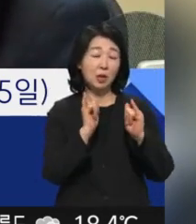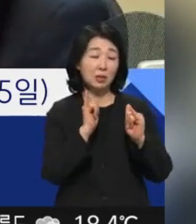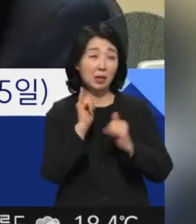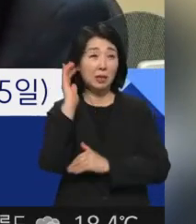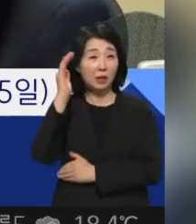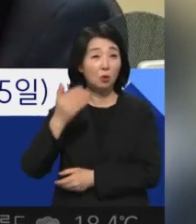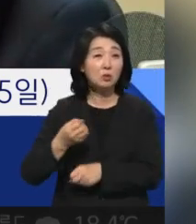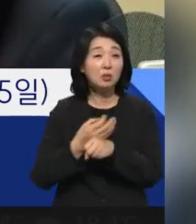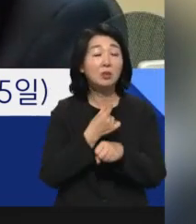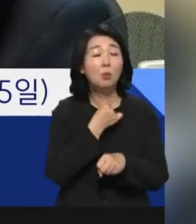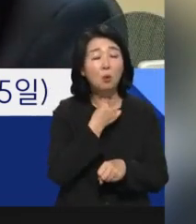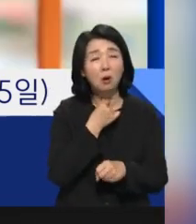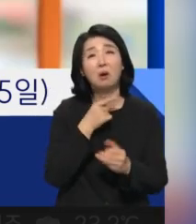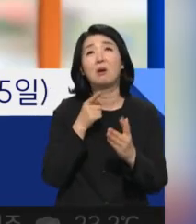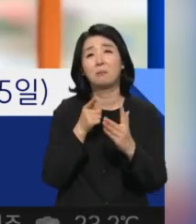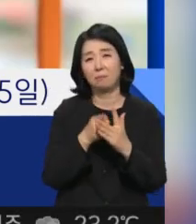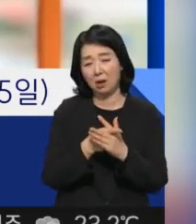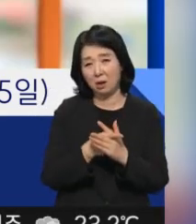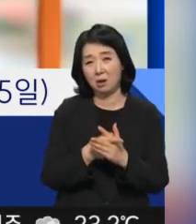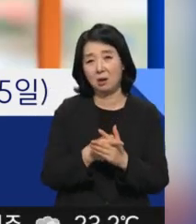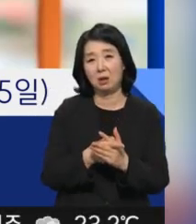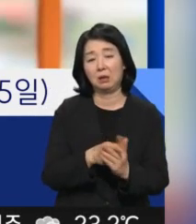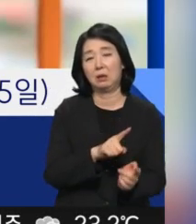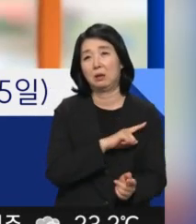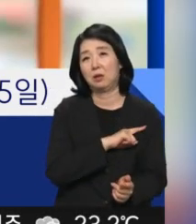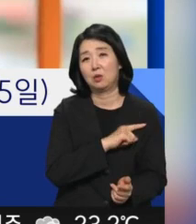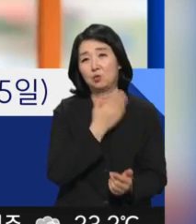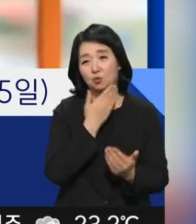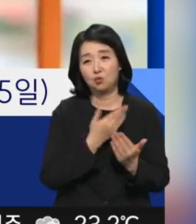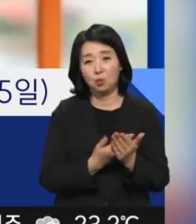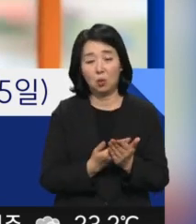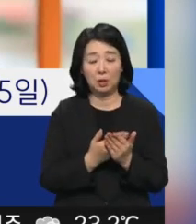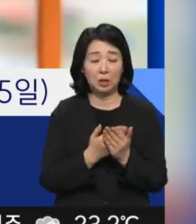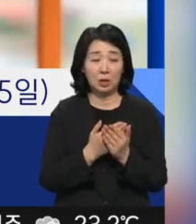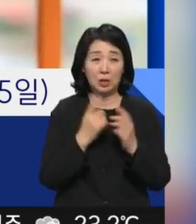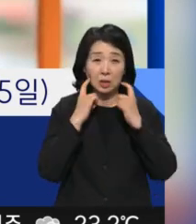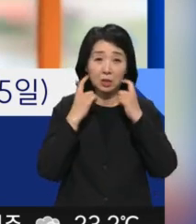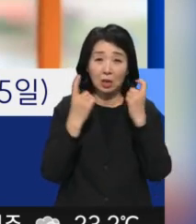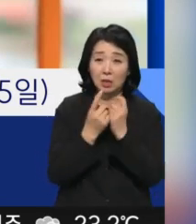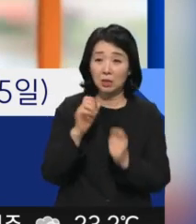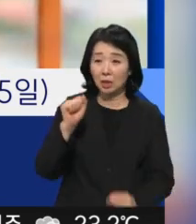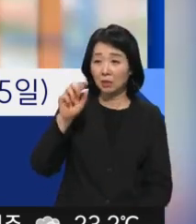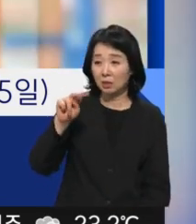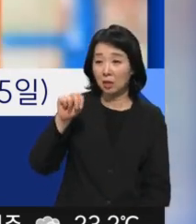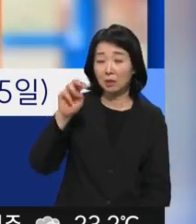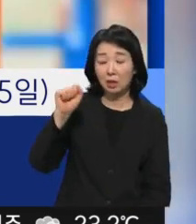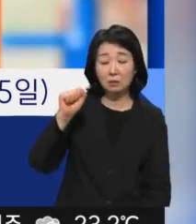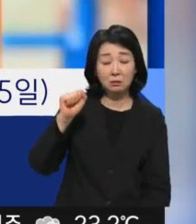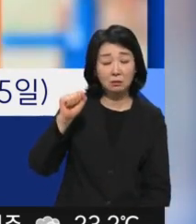전달할 것인지를 파악하고 도대체 이거는 개인 SNS 홍보용 사진도 아니고 네.